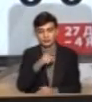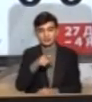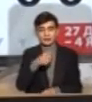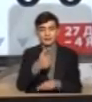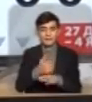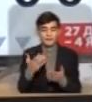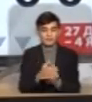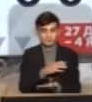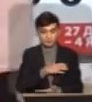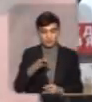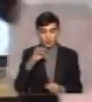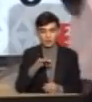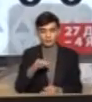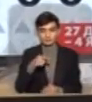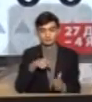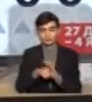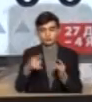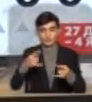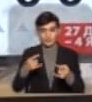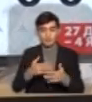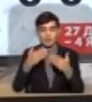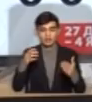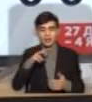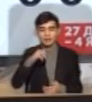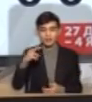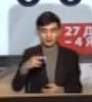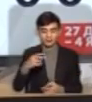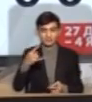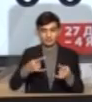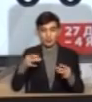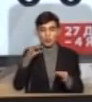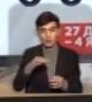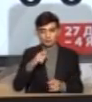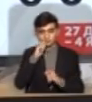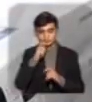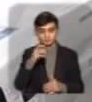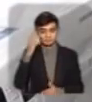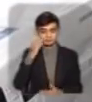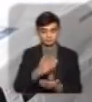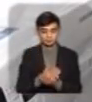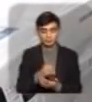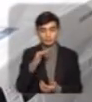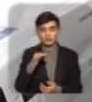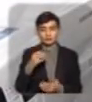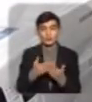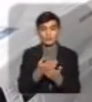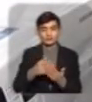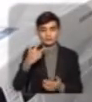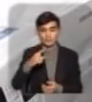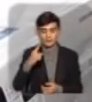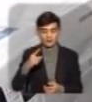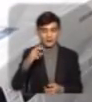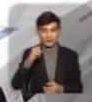жеңімпаз атандыңыз. Осындай керемет әдемі үлкен LED экранды теледидарды өзіңізге ұсынамыз. Информбюро жылдың үздік